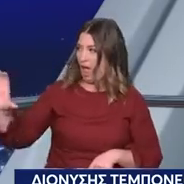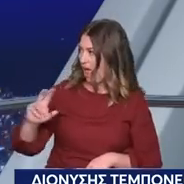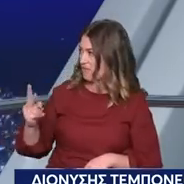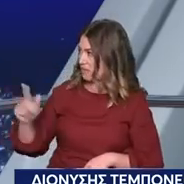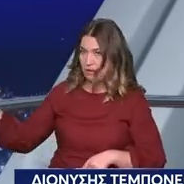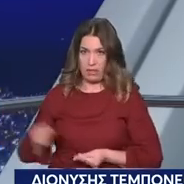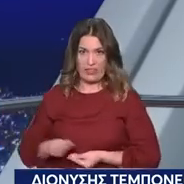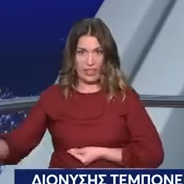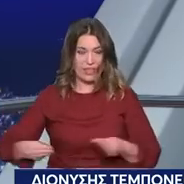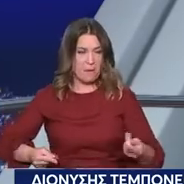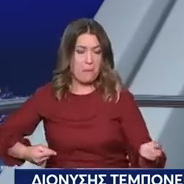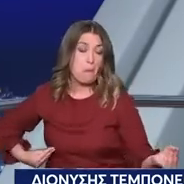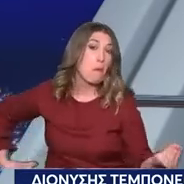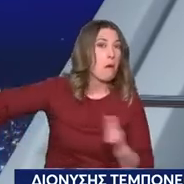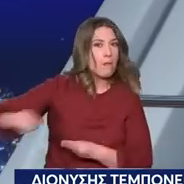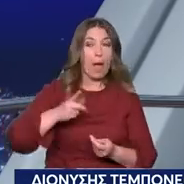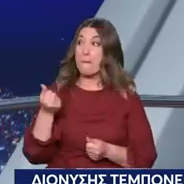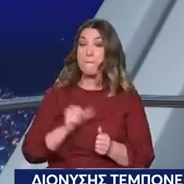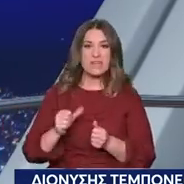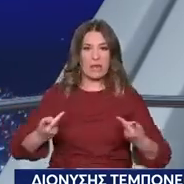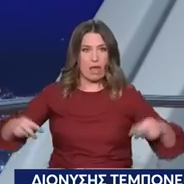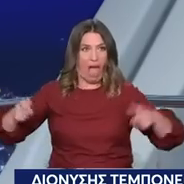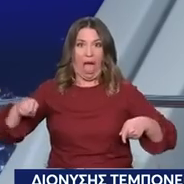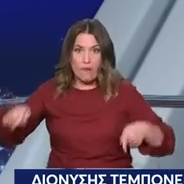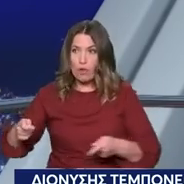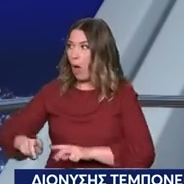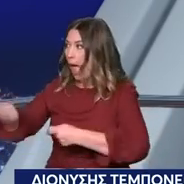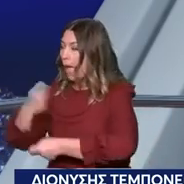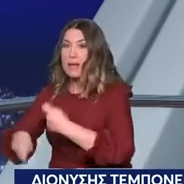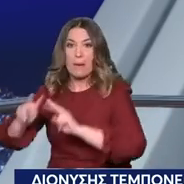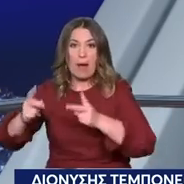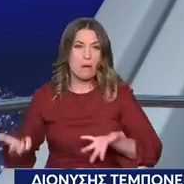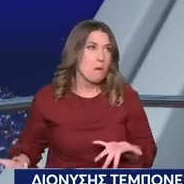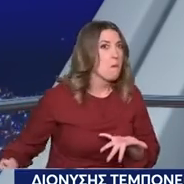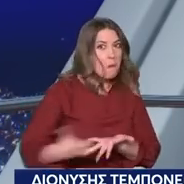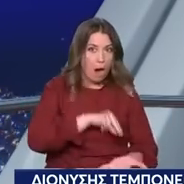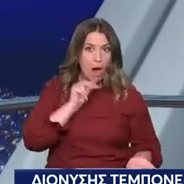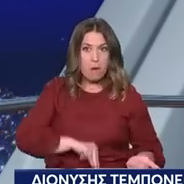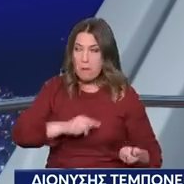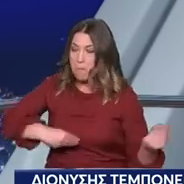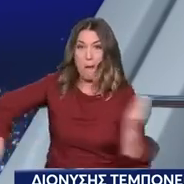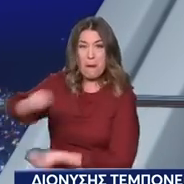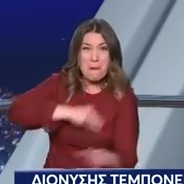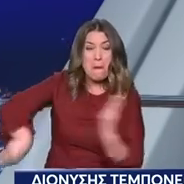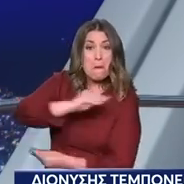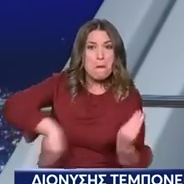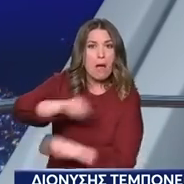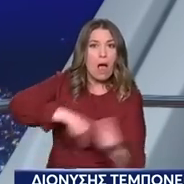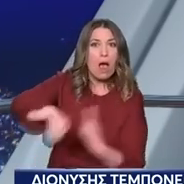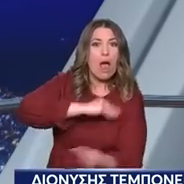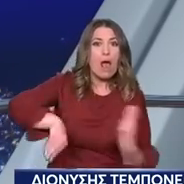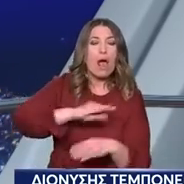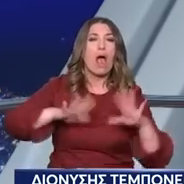θέσεις εργασίας, θα ανέβουν οι μισθοί, θα προκύψουν τζίροι στις επιχειρήσεις, θα ενισχυθεί η κατανάλωση και από το γεγονός αυτό, πολύ απλά, τι θα